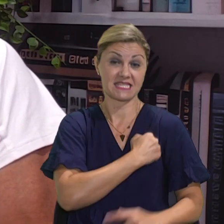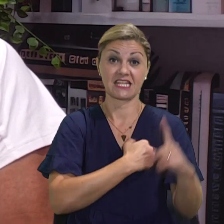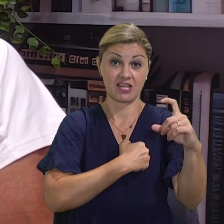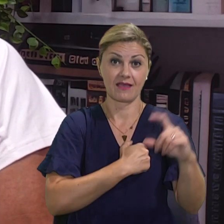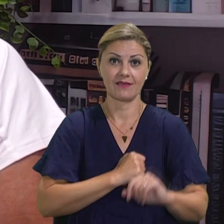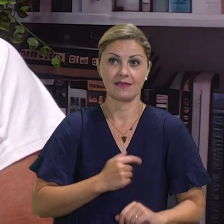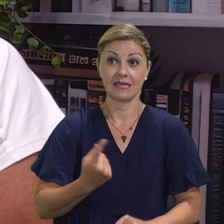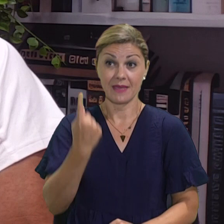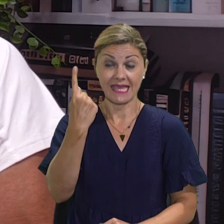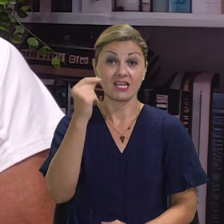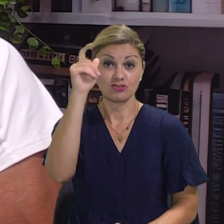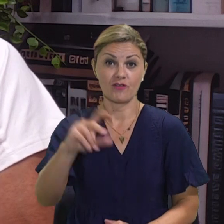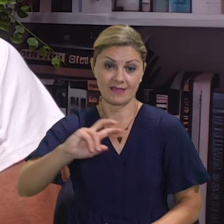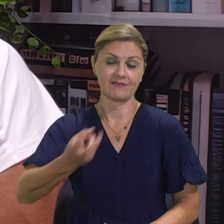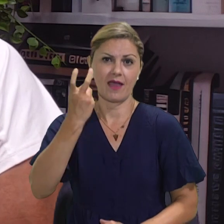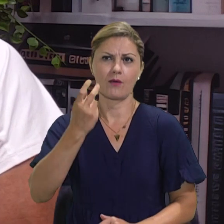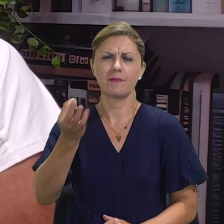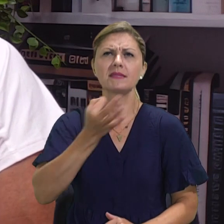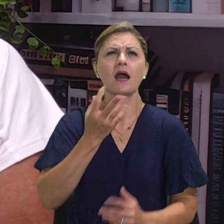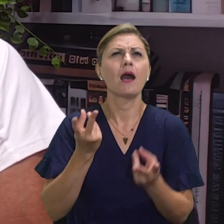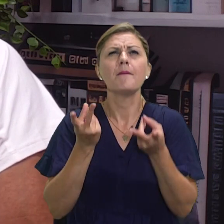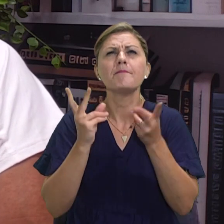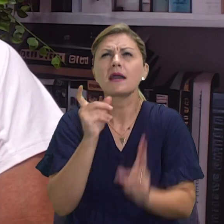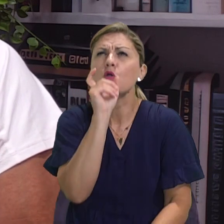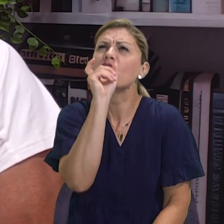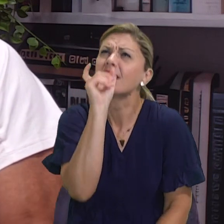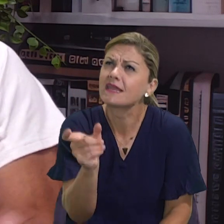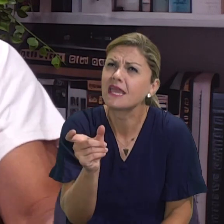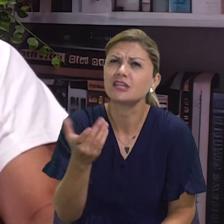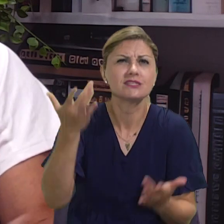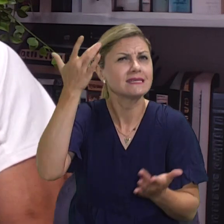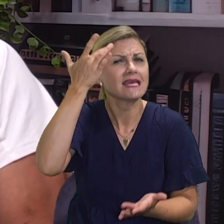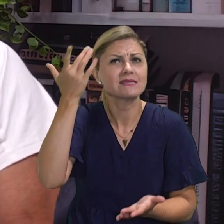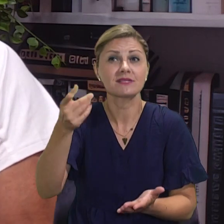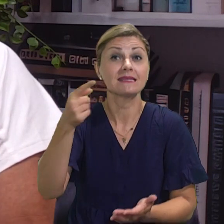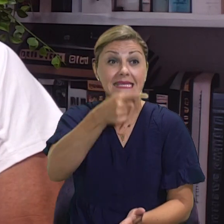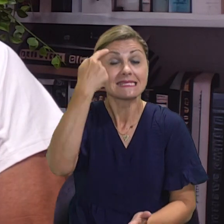pomoć. I mene često zovu ljudi, evo i sad me zva jedan čovjek, pita me neku riječ. Eno, onaj dan